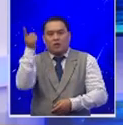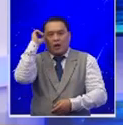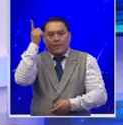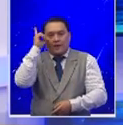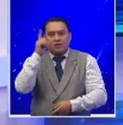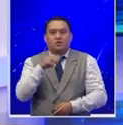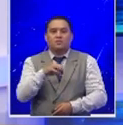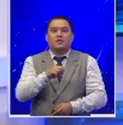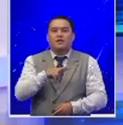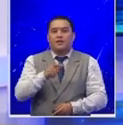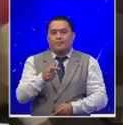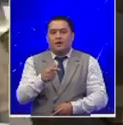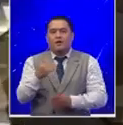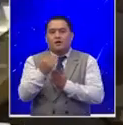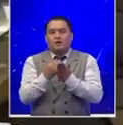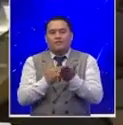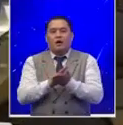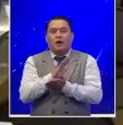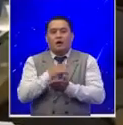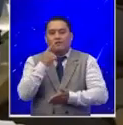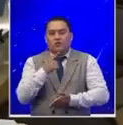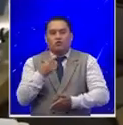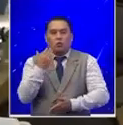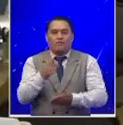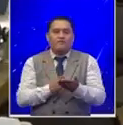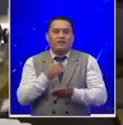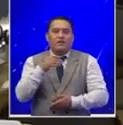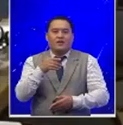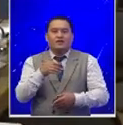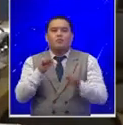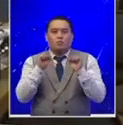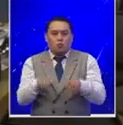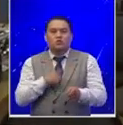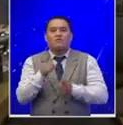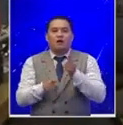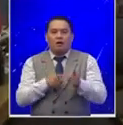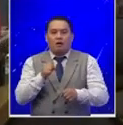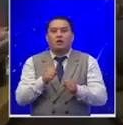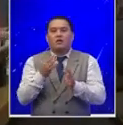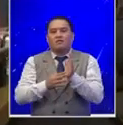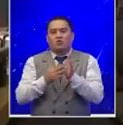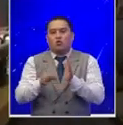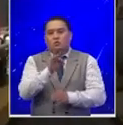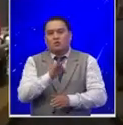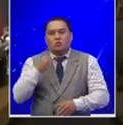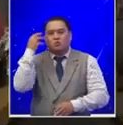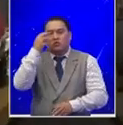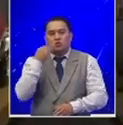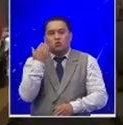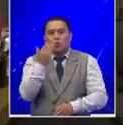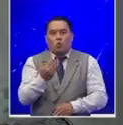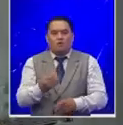издание «Шпигель». В статье также говорится, что оппозиционный политик физически может восстановиться как минимум на 90%,